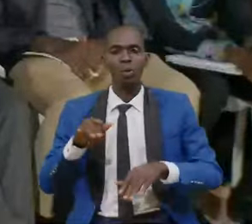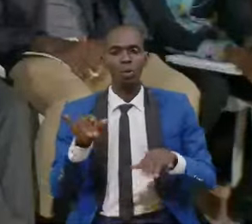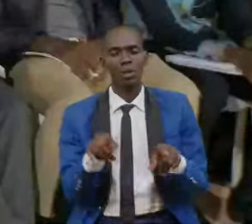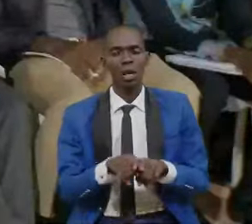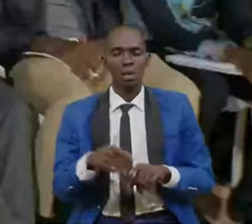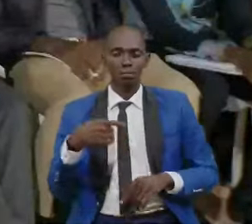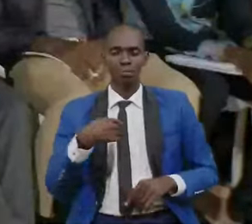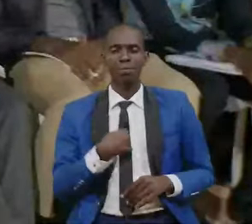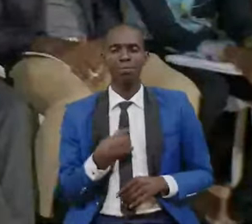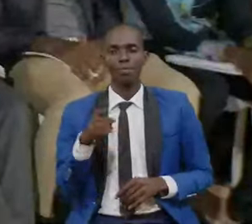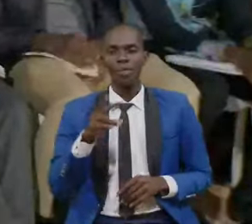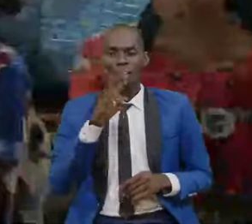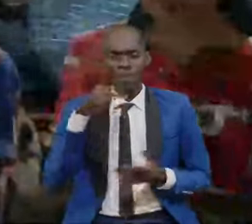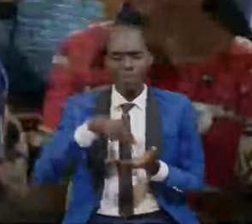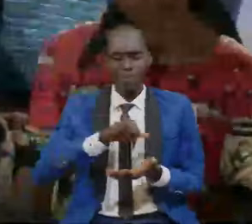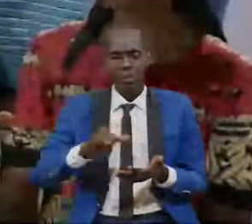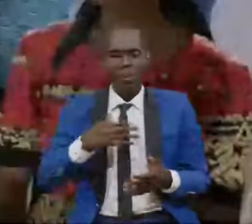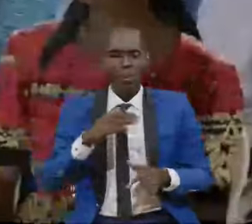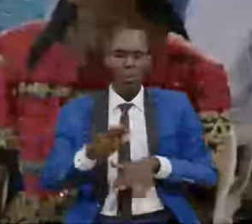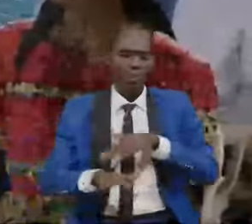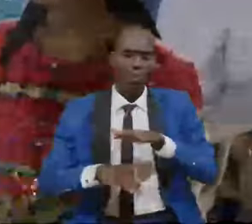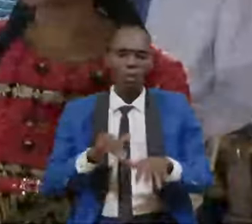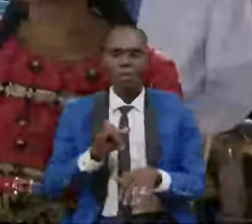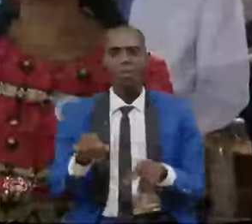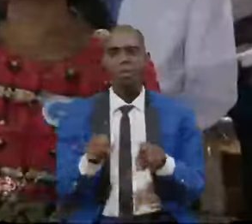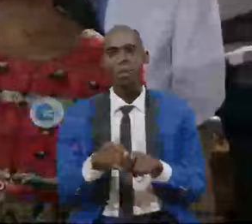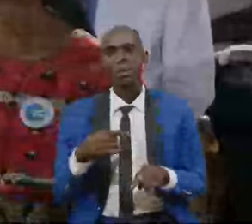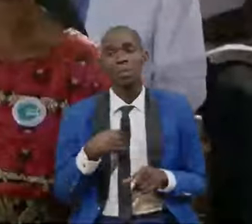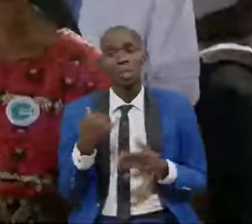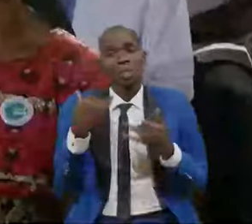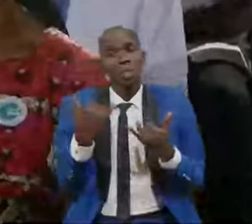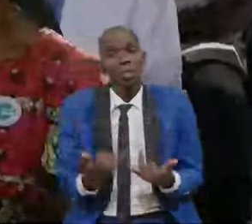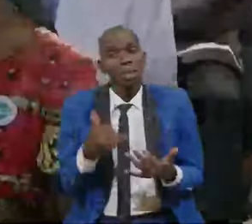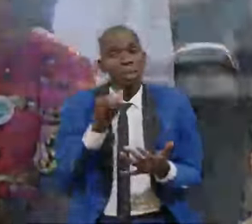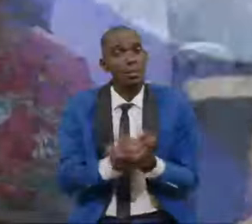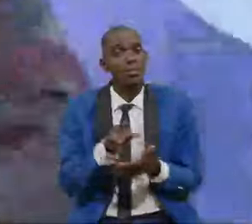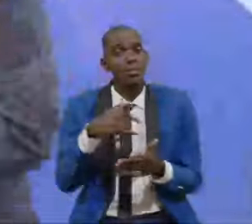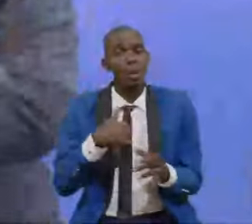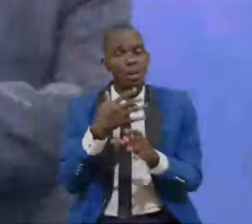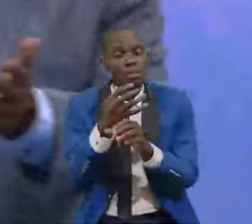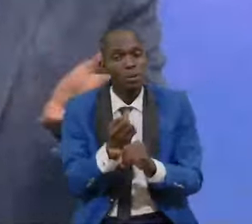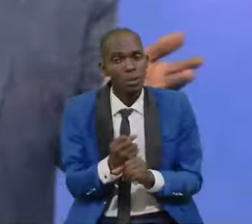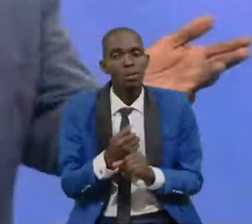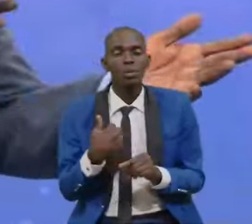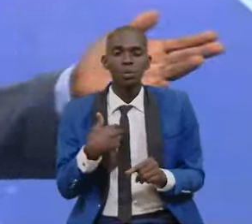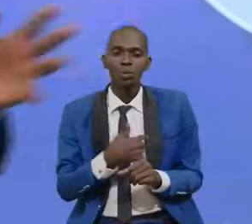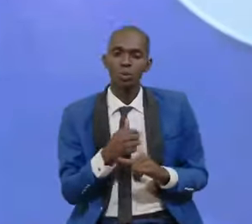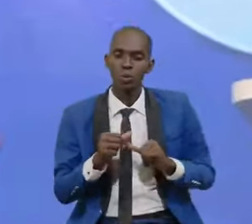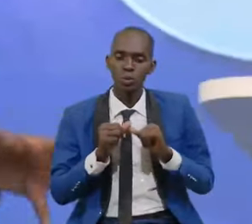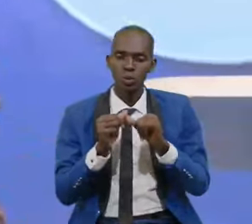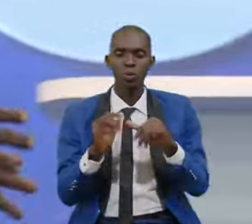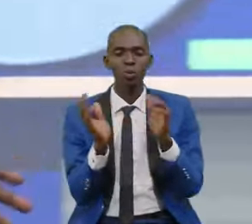tu es debout et marches comme moi. Maintenant que cela a eu lieu, nous continuons à louer